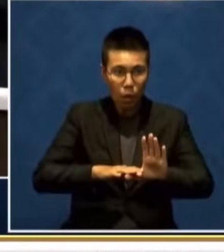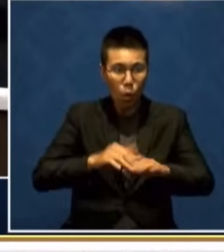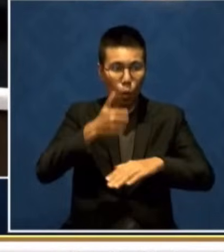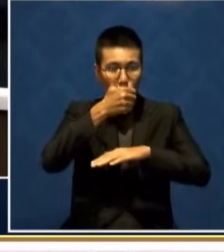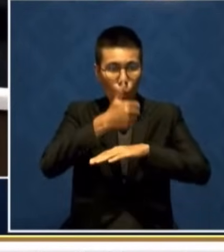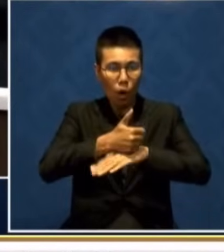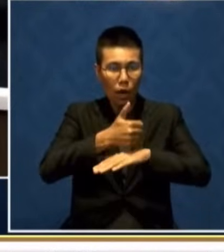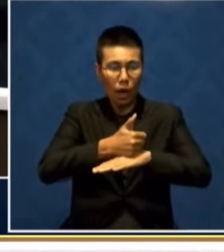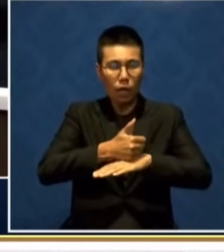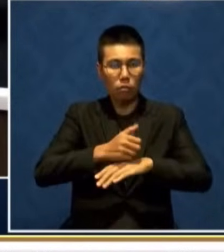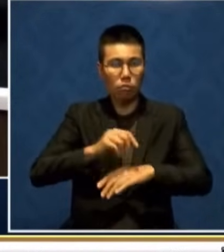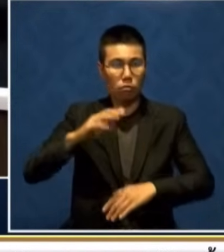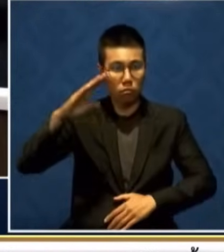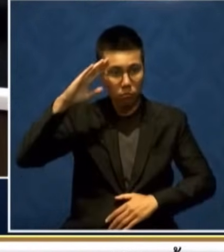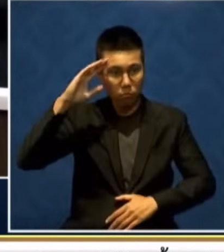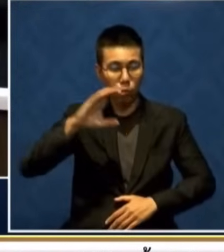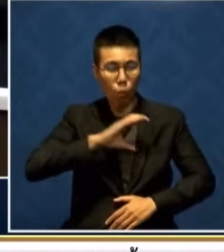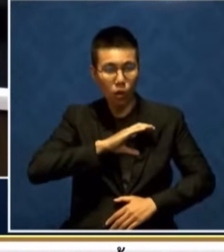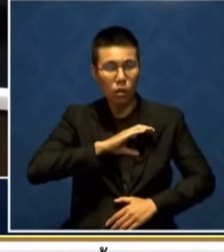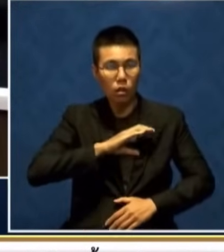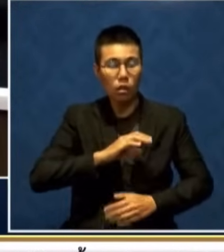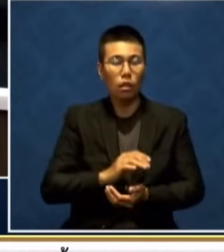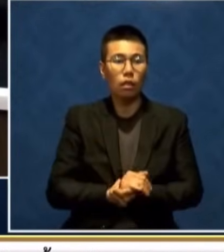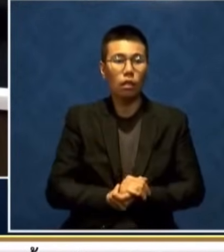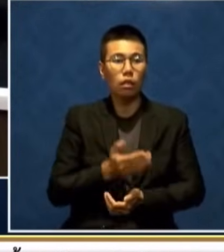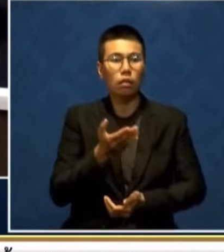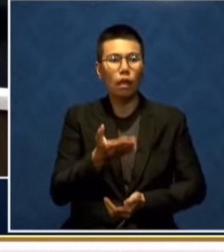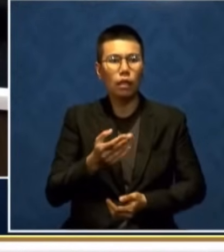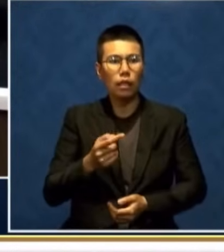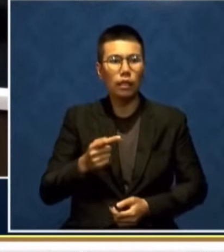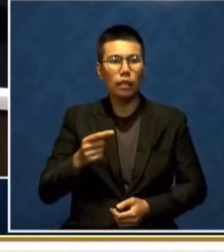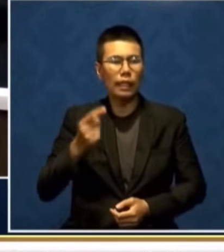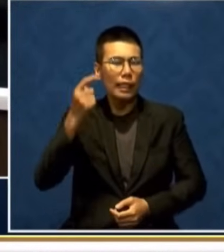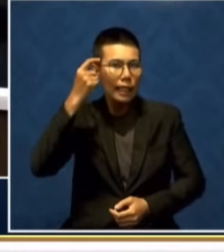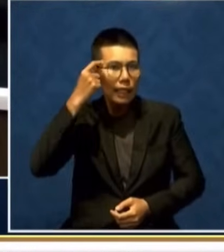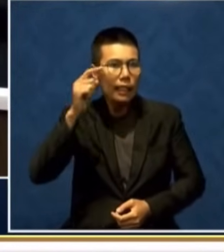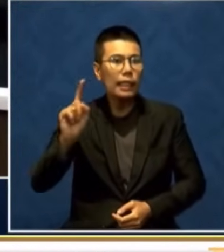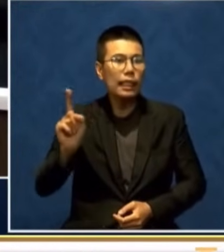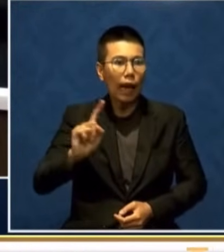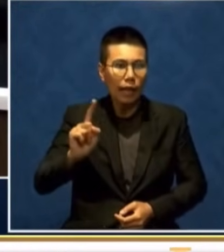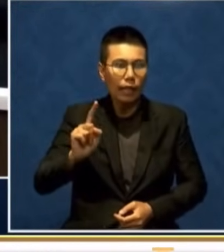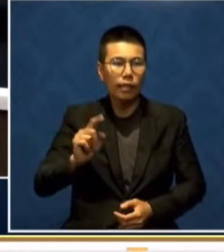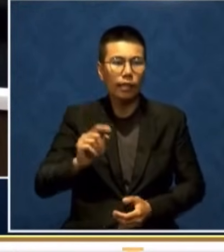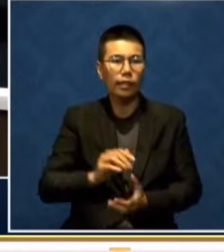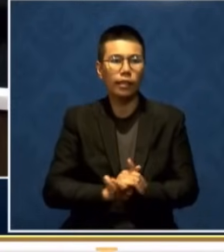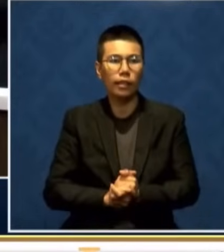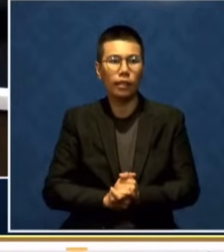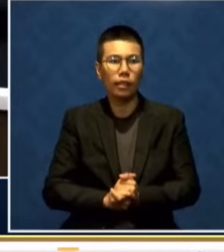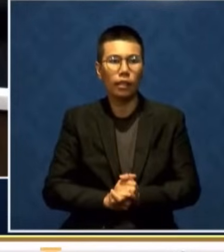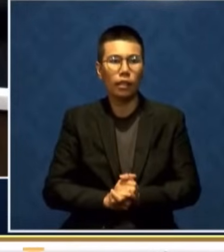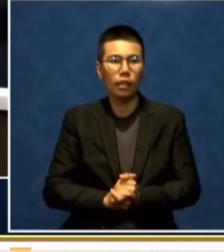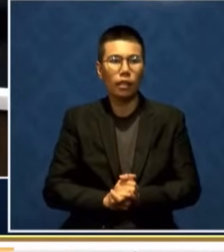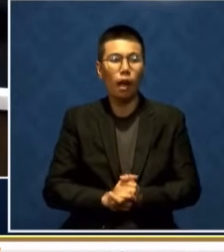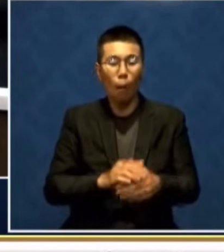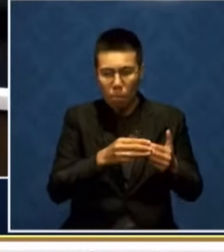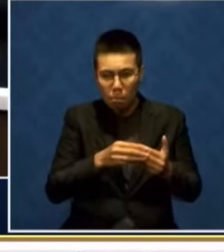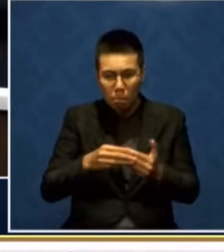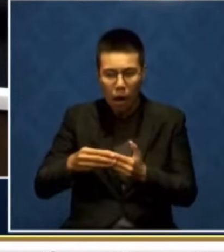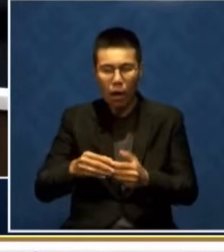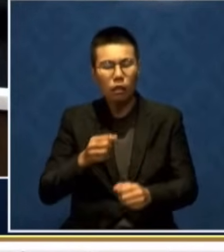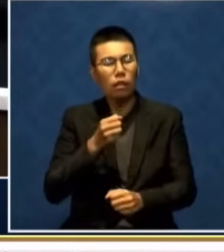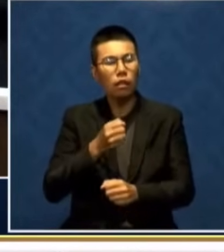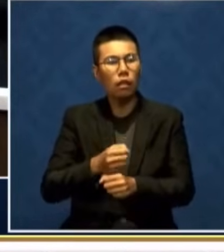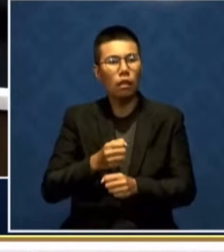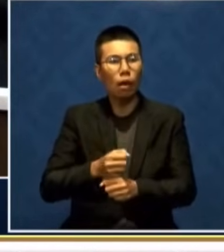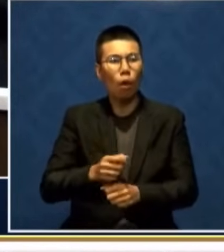ตรท่านสมัครเข้ามาเนี่ยท่านมีวิสัยทัศน์อะไรท่านจะนำพาให้องค์กรตำรวจเปลี่ยนแปลง